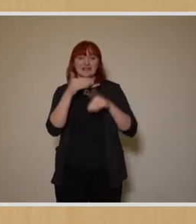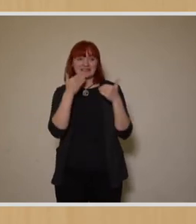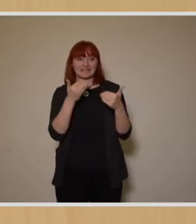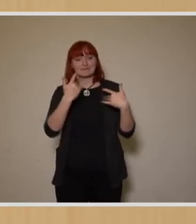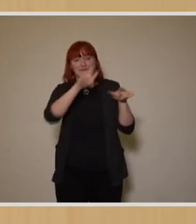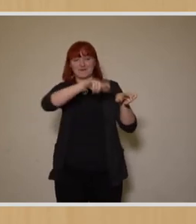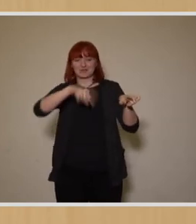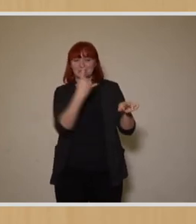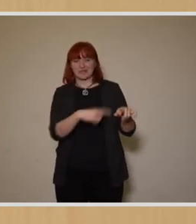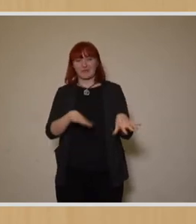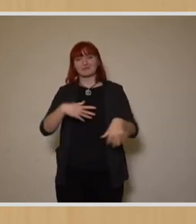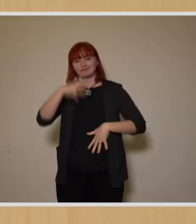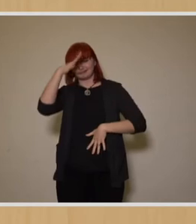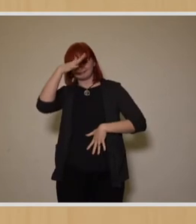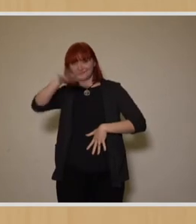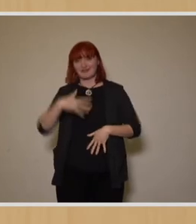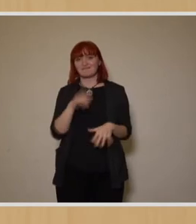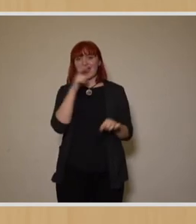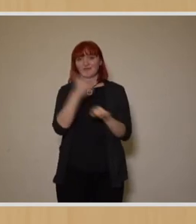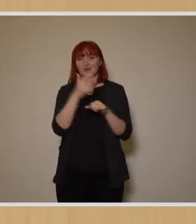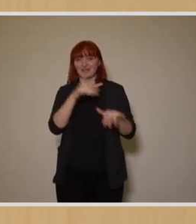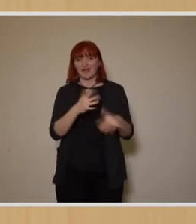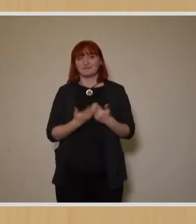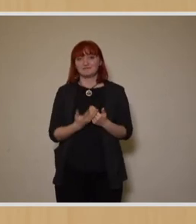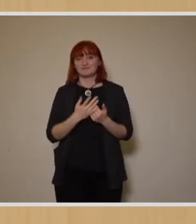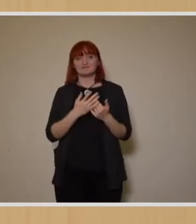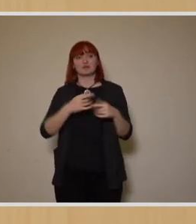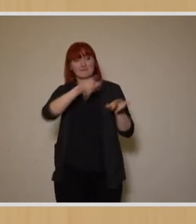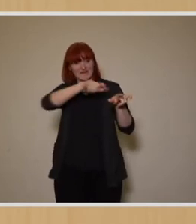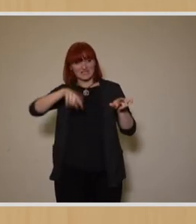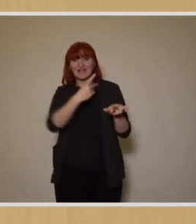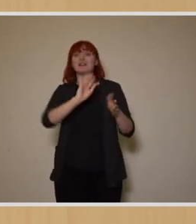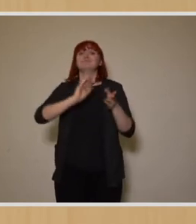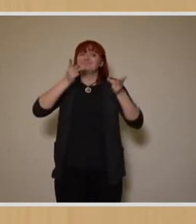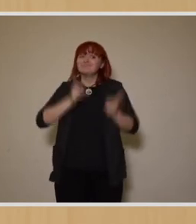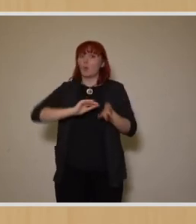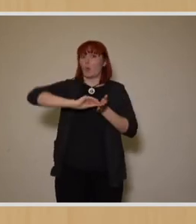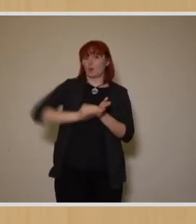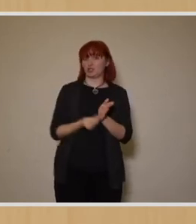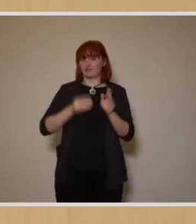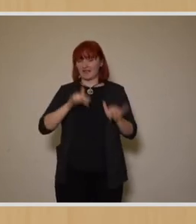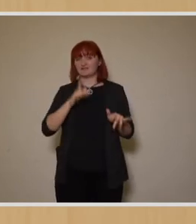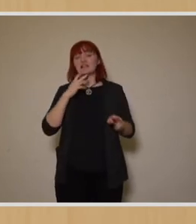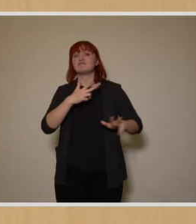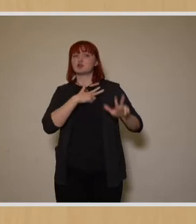drum kümmern, dass das, was wir den Leuten, die uns diese Unterschrift gegeben haben, versprochen haben, ihr